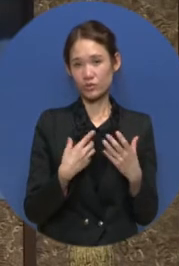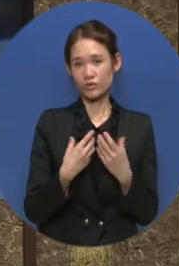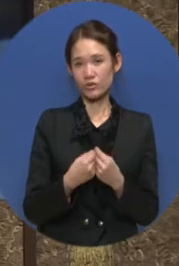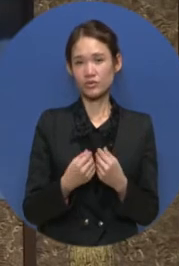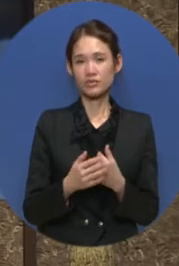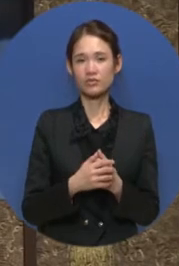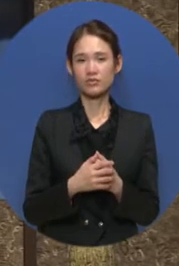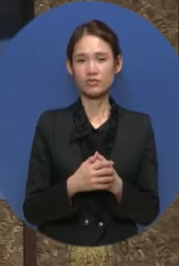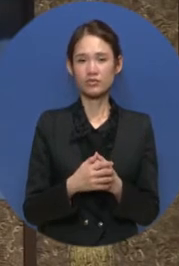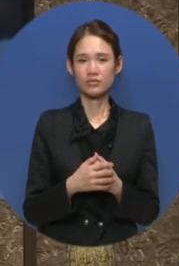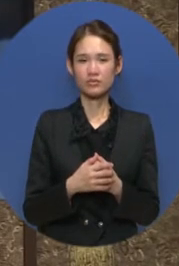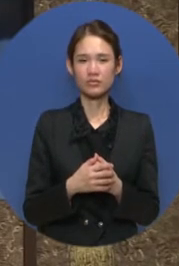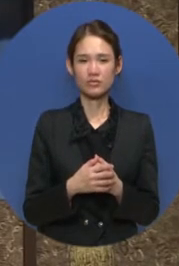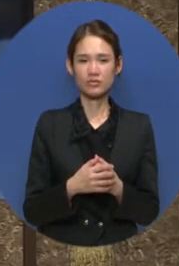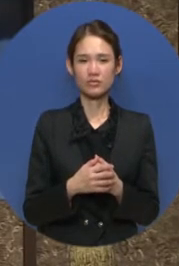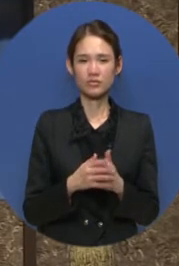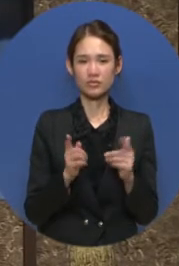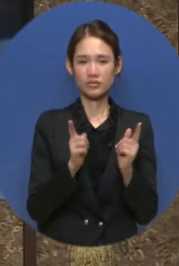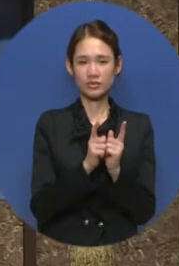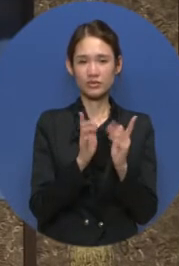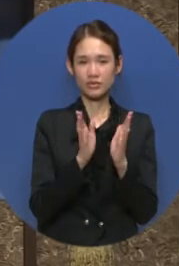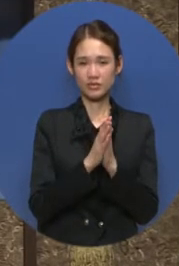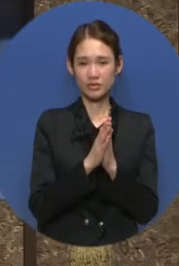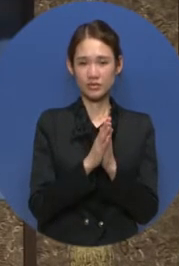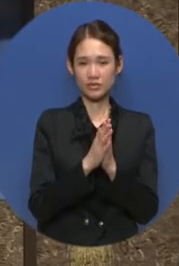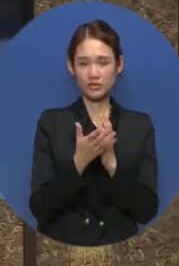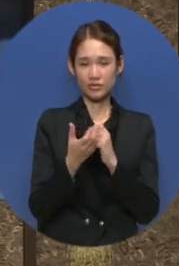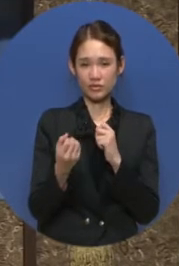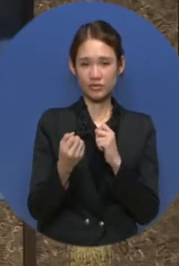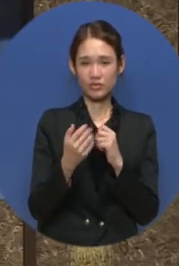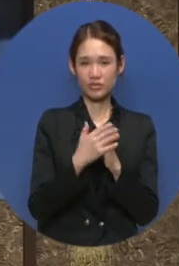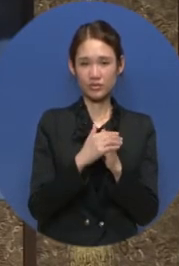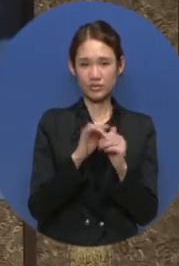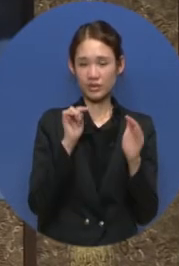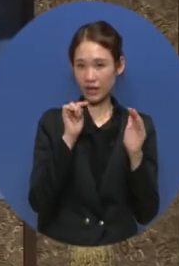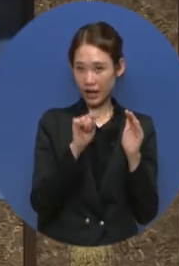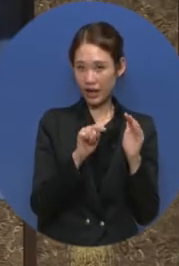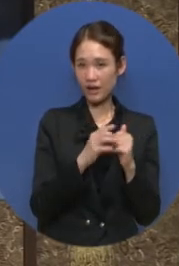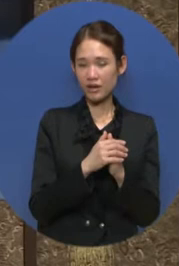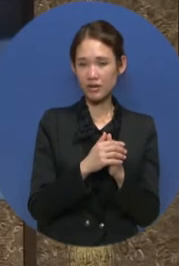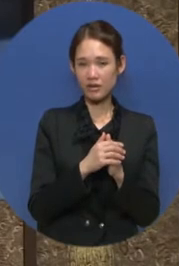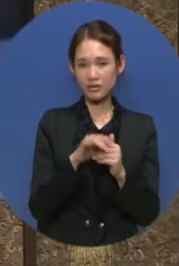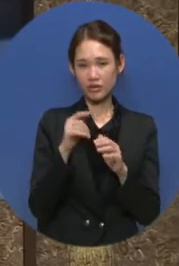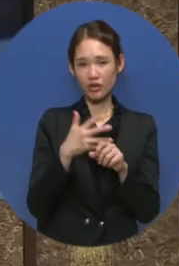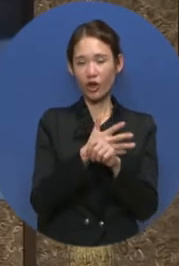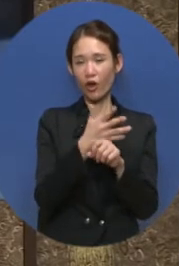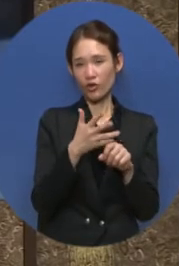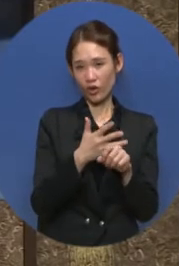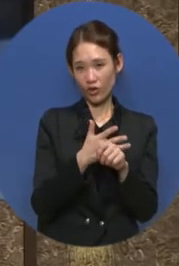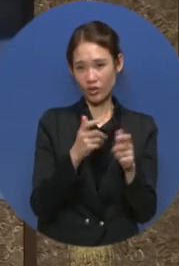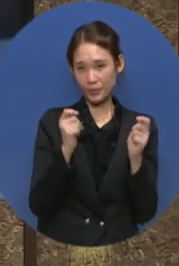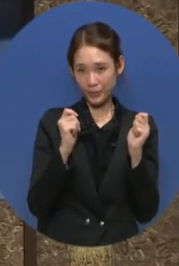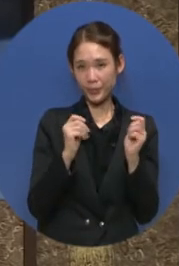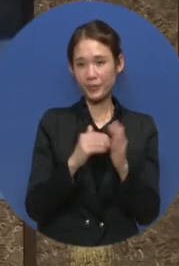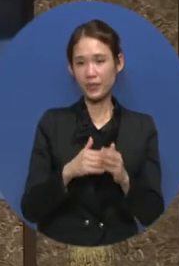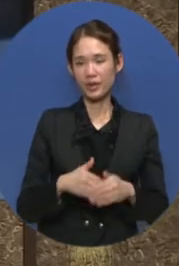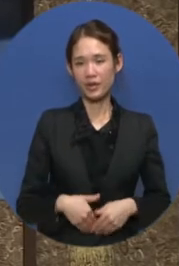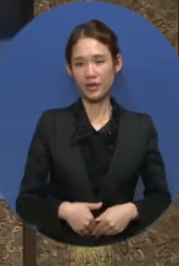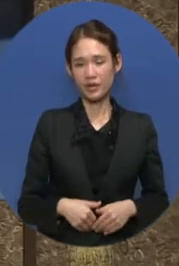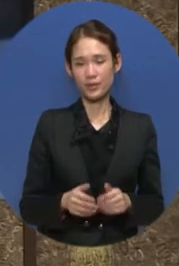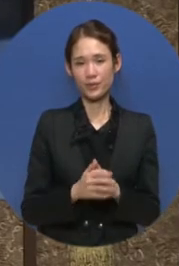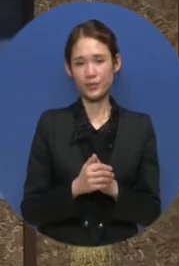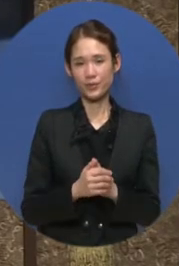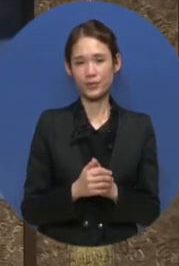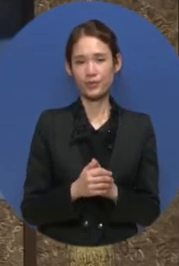안전교육 같은 경우는 직접 교육을 따로 별도로 가요. 하다 8시간 교육을 마치고요, 이수를.